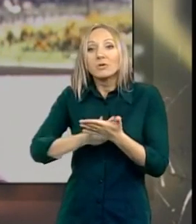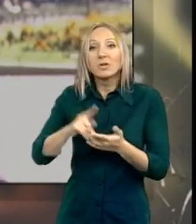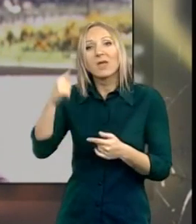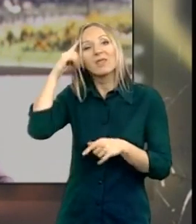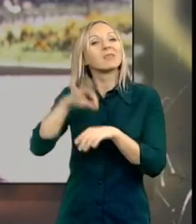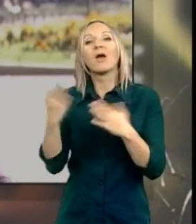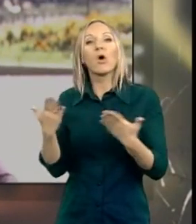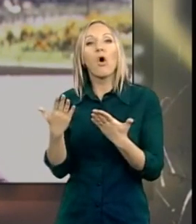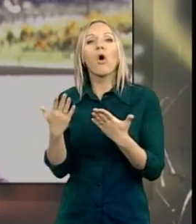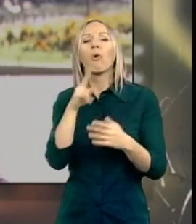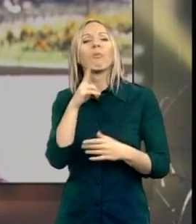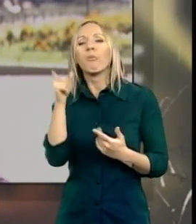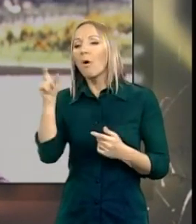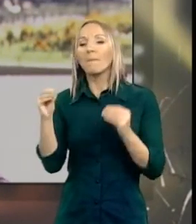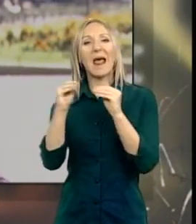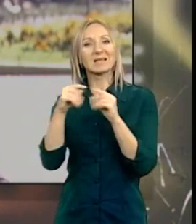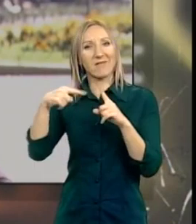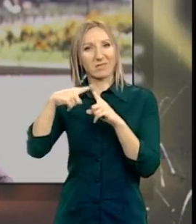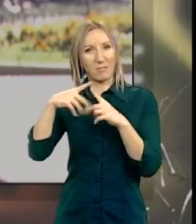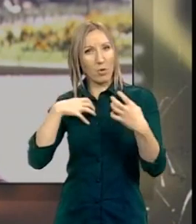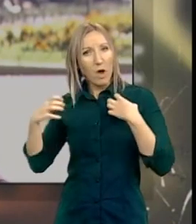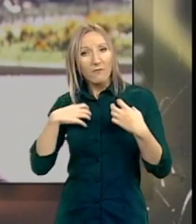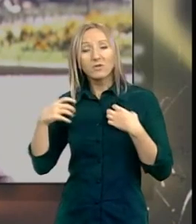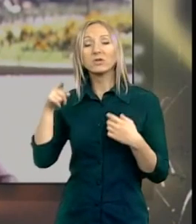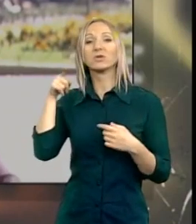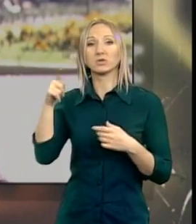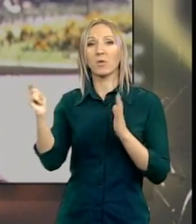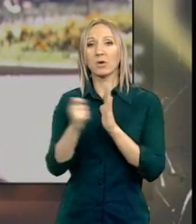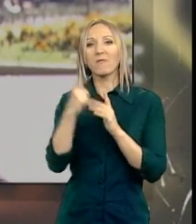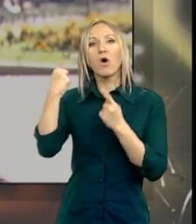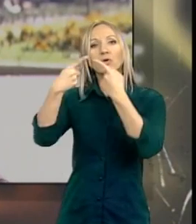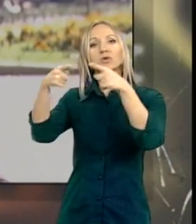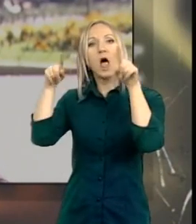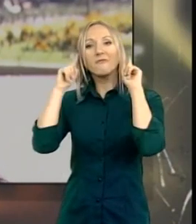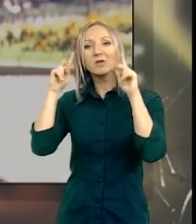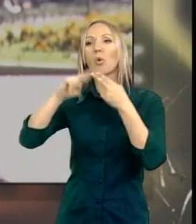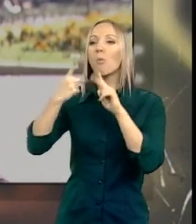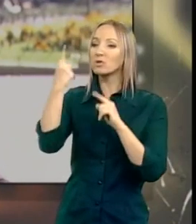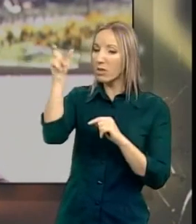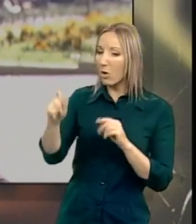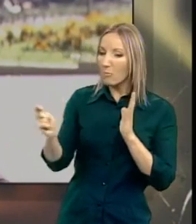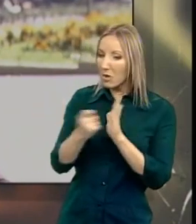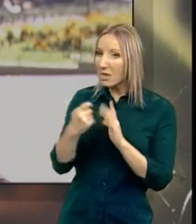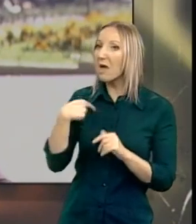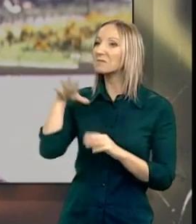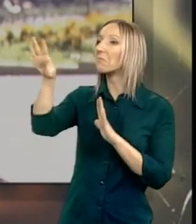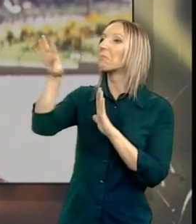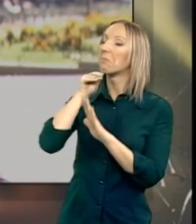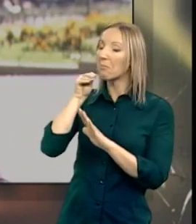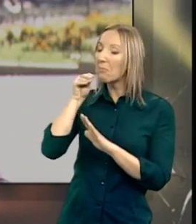bio je Danas Tufunović, koji je prodavac uličnih novina u Slovačkoj upoznao jednom prilikom kada je bio tamo i poželao da nešto